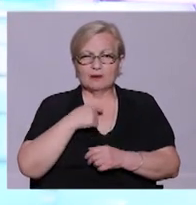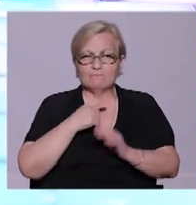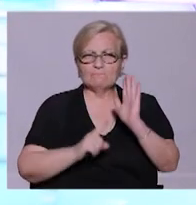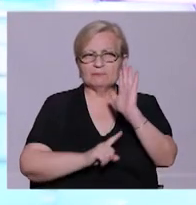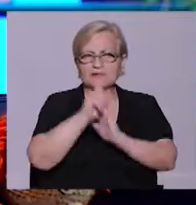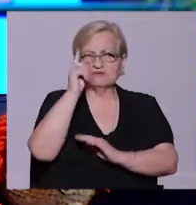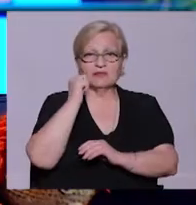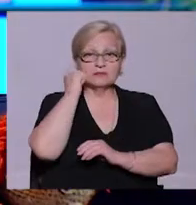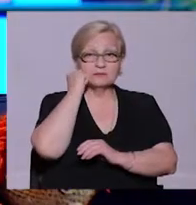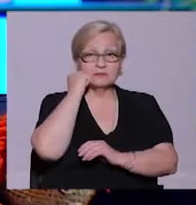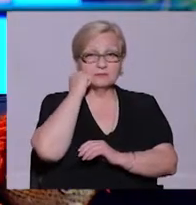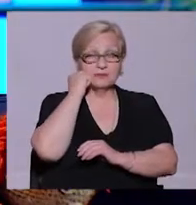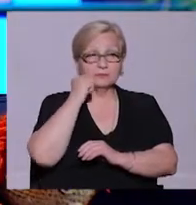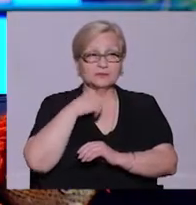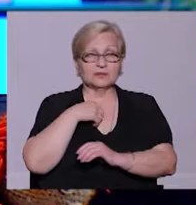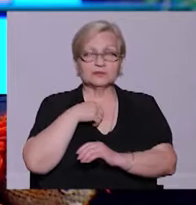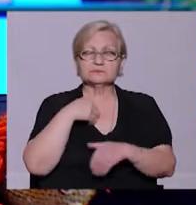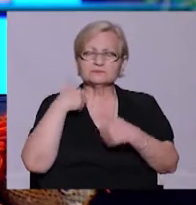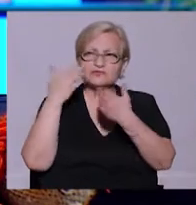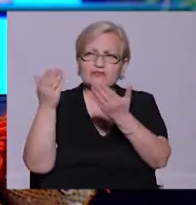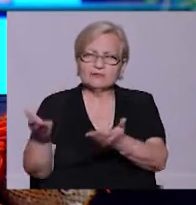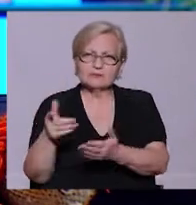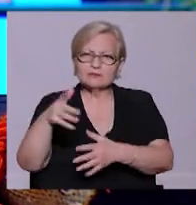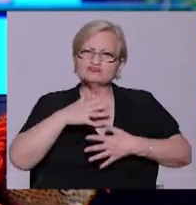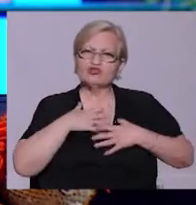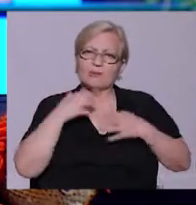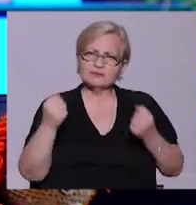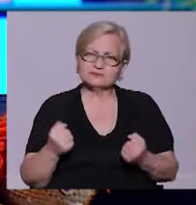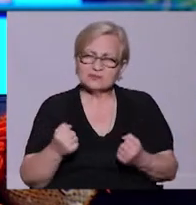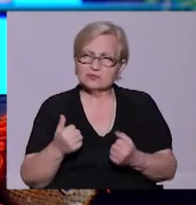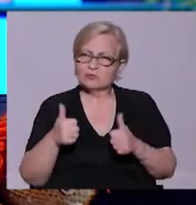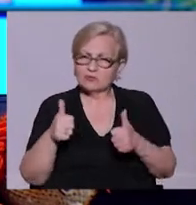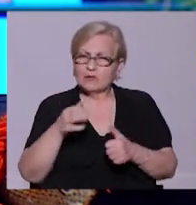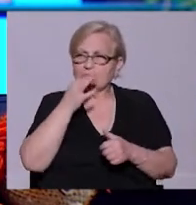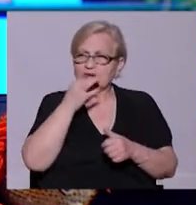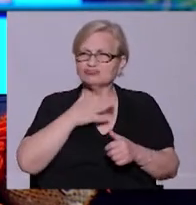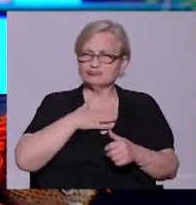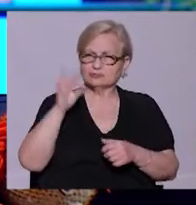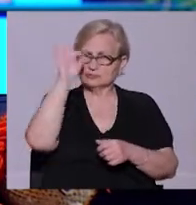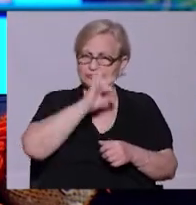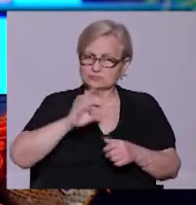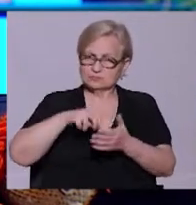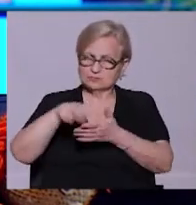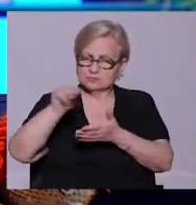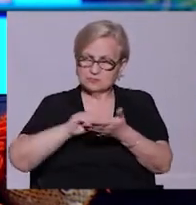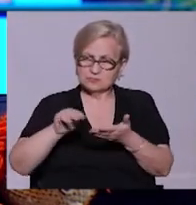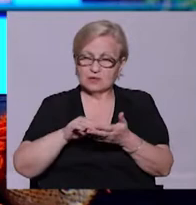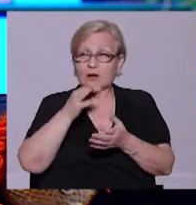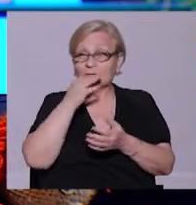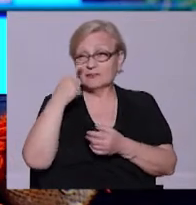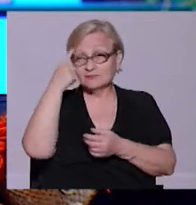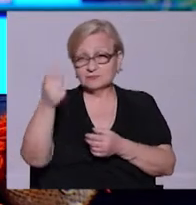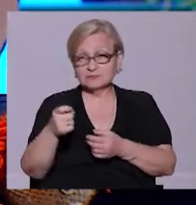პირველად ბებიას ჯანმრთელობა მოვიკითხე. მერე ჩემი ამბავი მივწერე. მერე ის